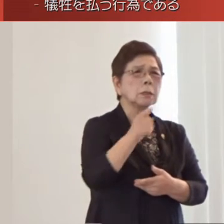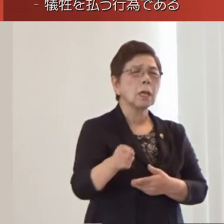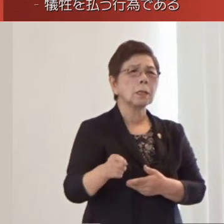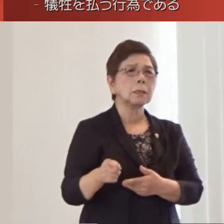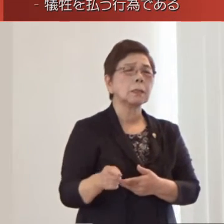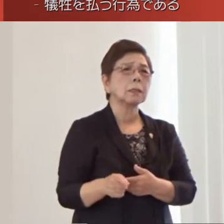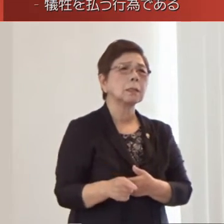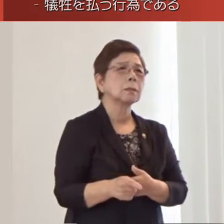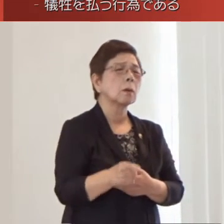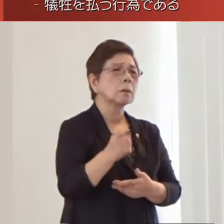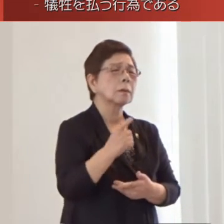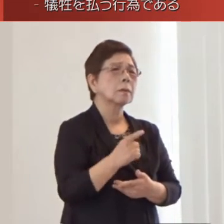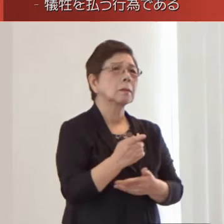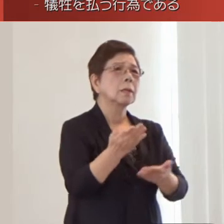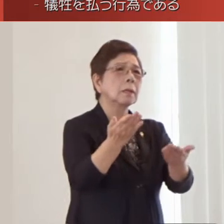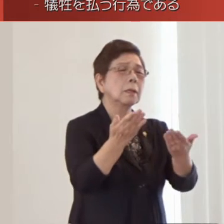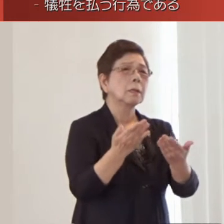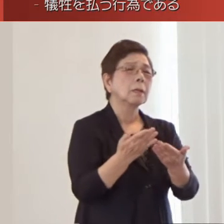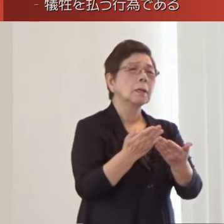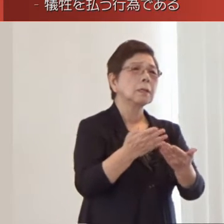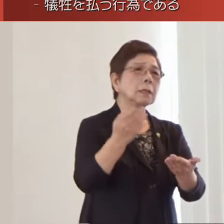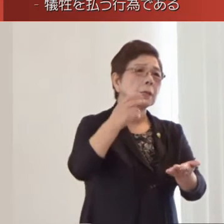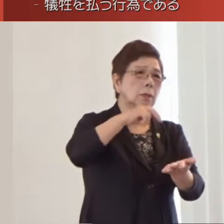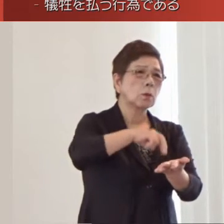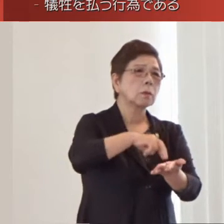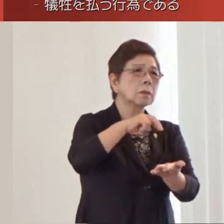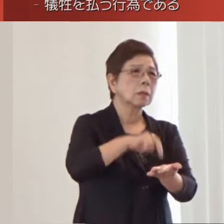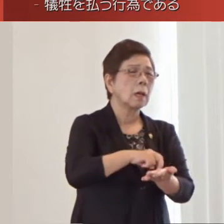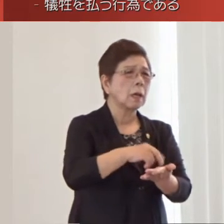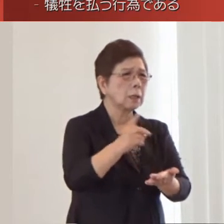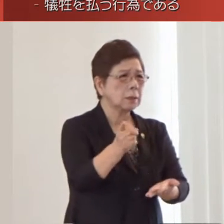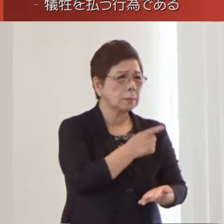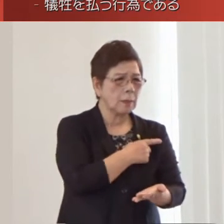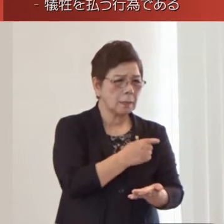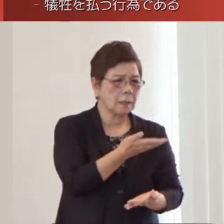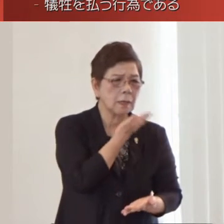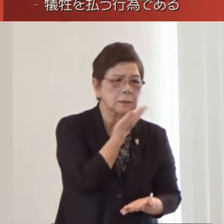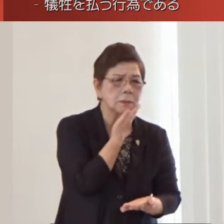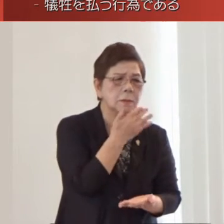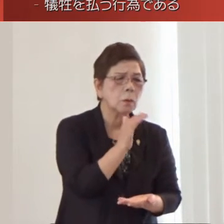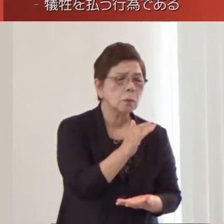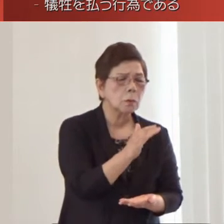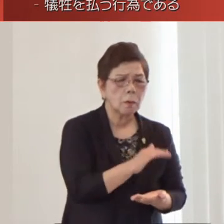か、それは我が子だろうと。人間にとって一番大切な我が子、